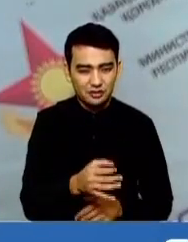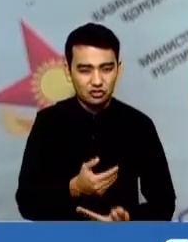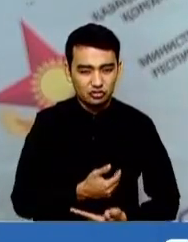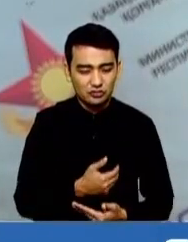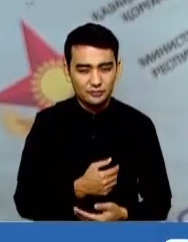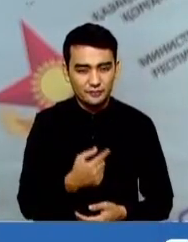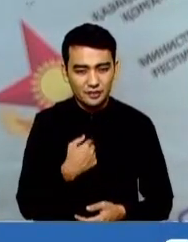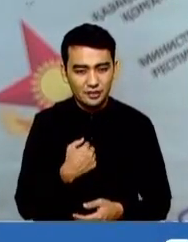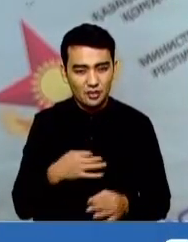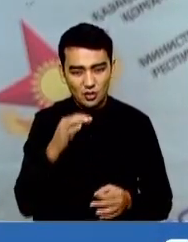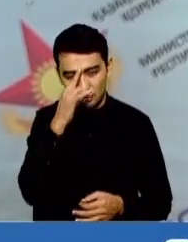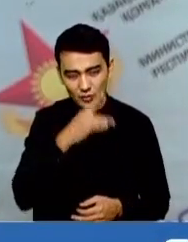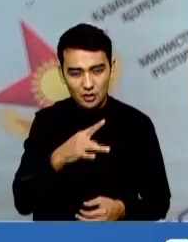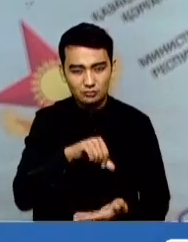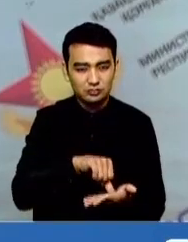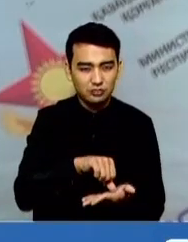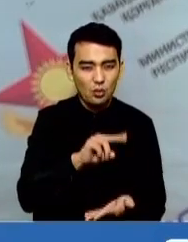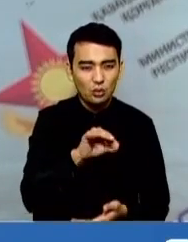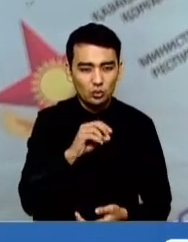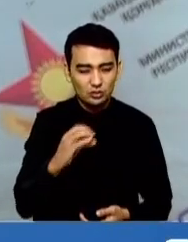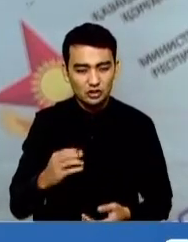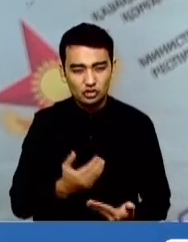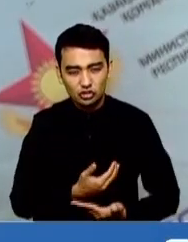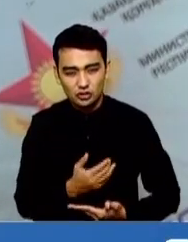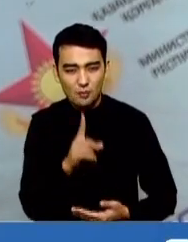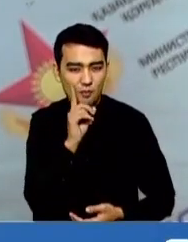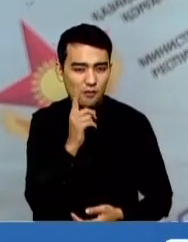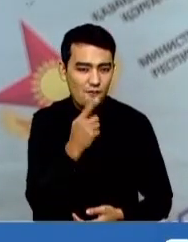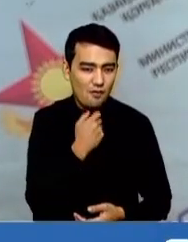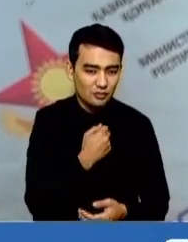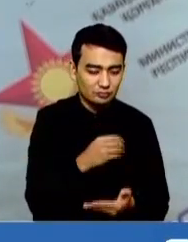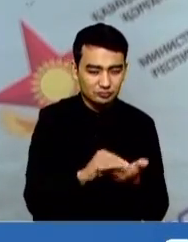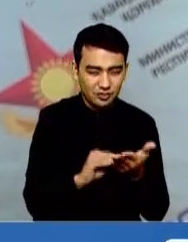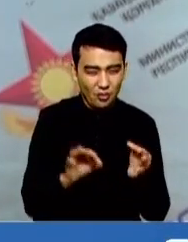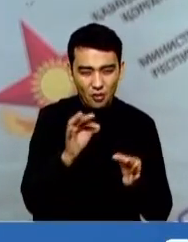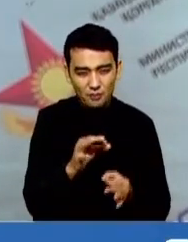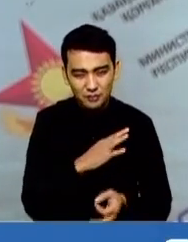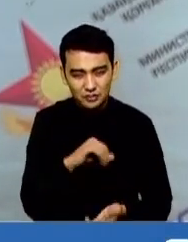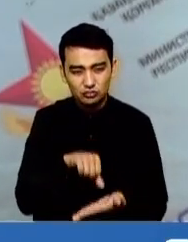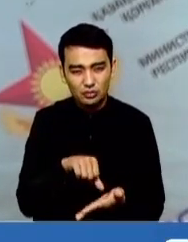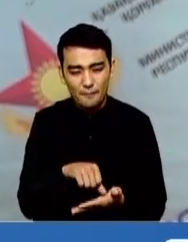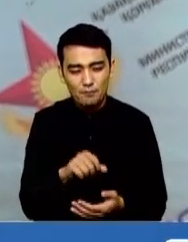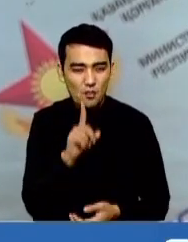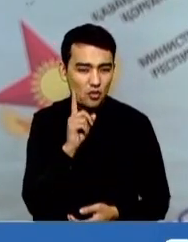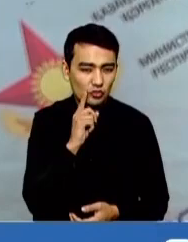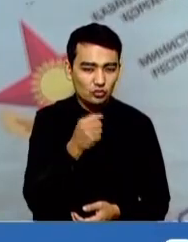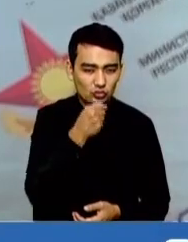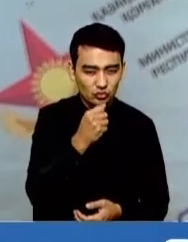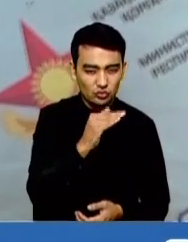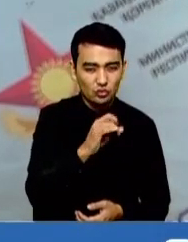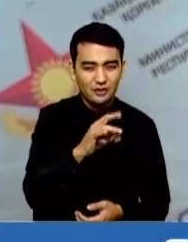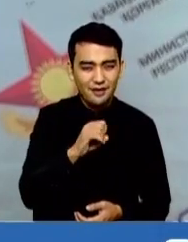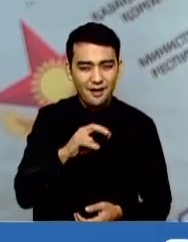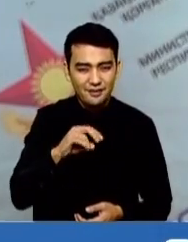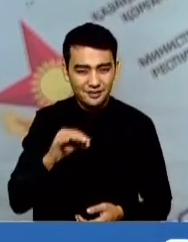изн на республиканском конкурсе репортаж о жизни молодых солдат участвовала в номинации молодой журналист и смогла стать лауреатом